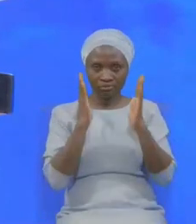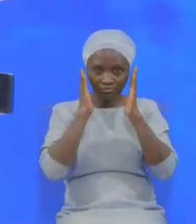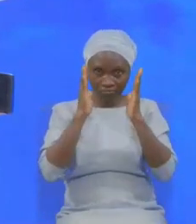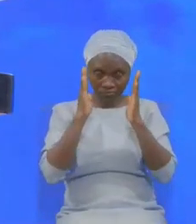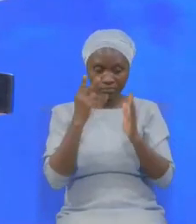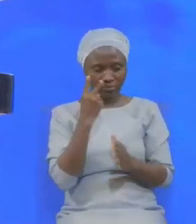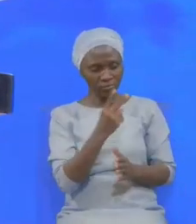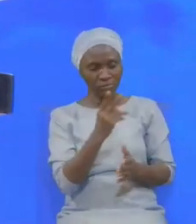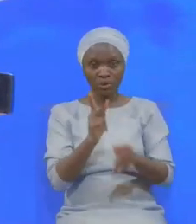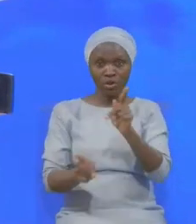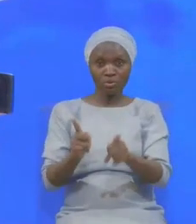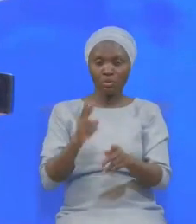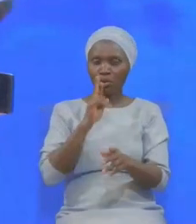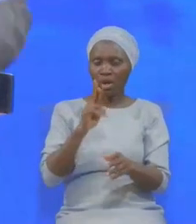gens